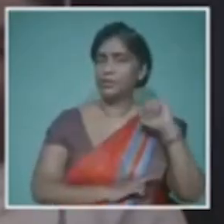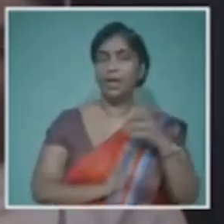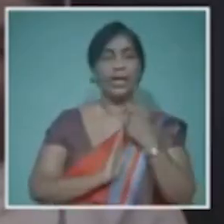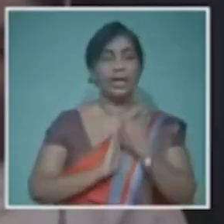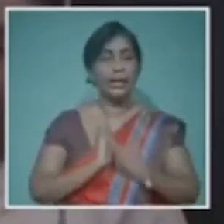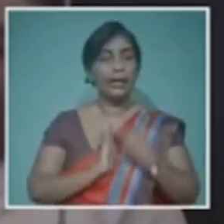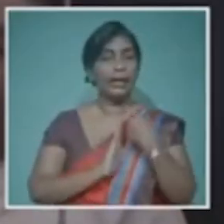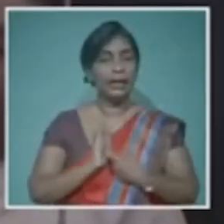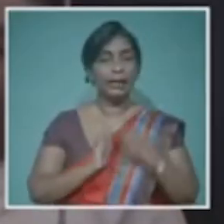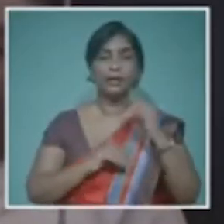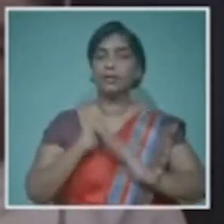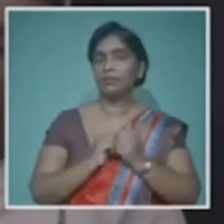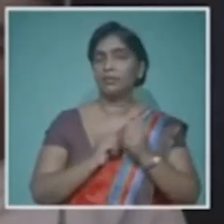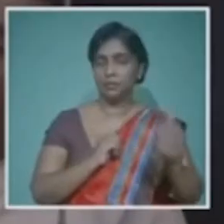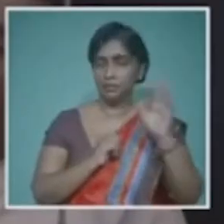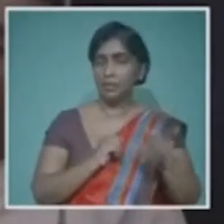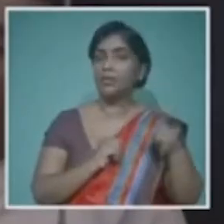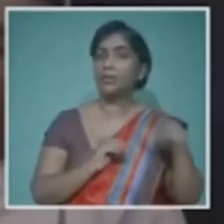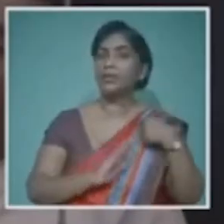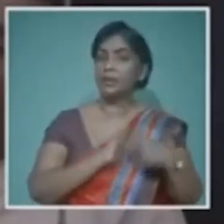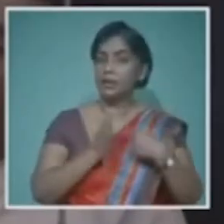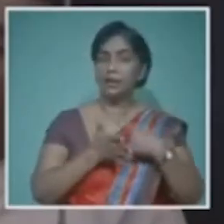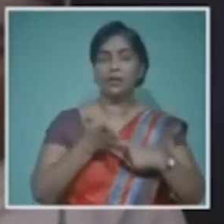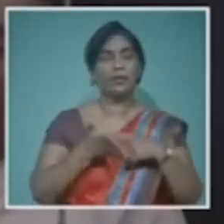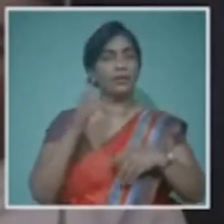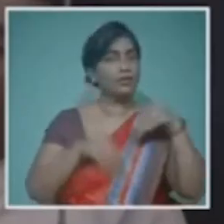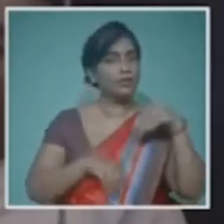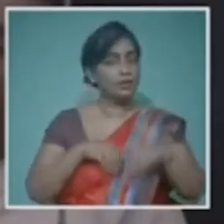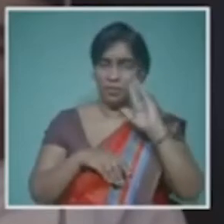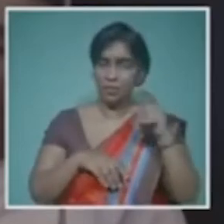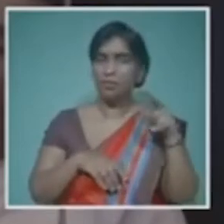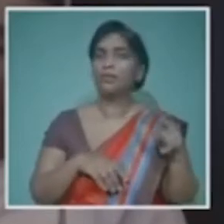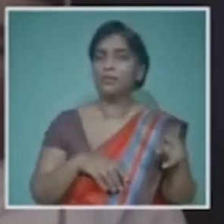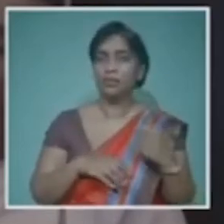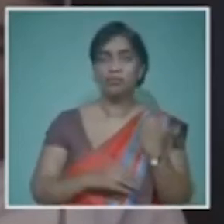නීතිමය ක්‍රියාමාර්ගවලට අවතීර්ණ වුණා මේ රටේ ඡන්දදායකයන්ගේ